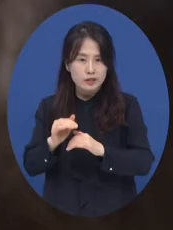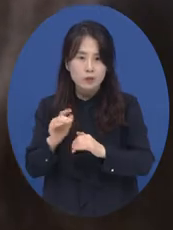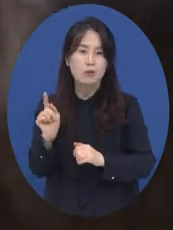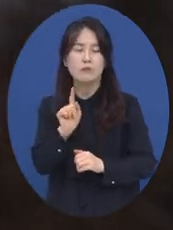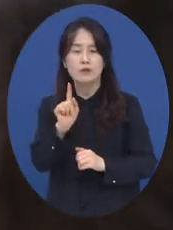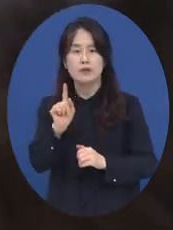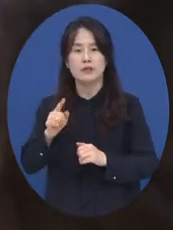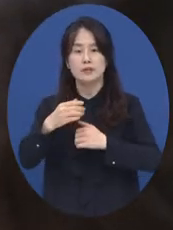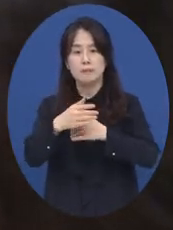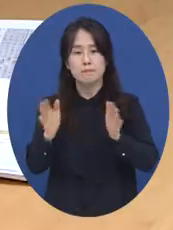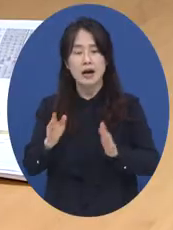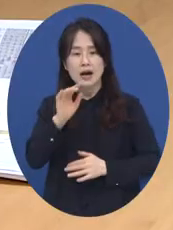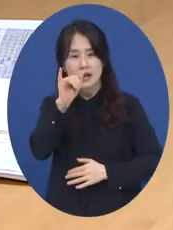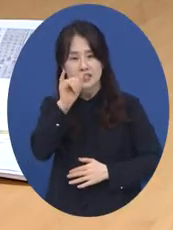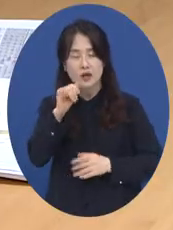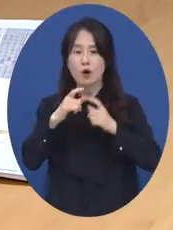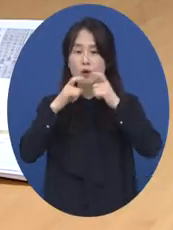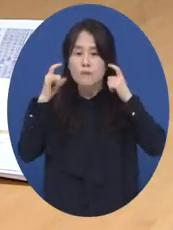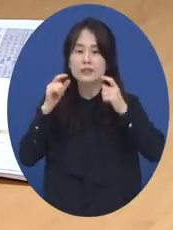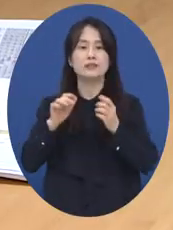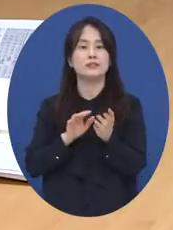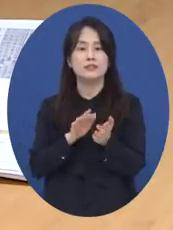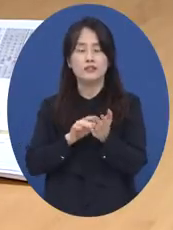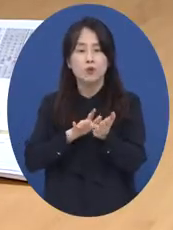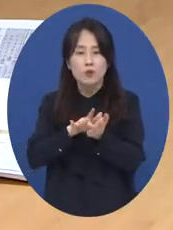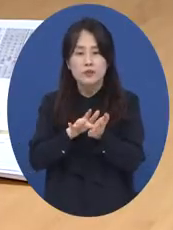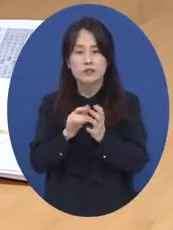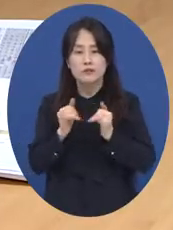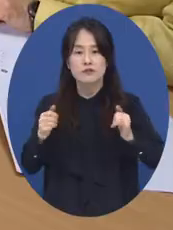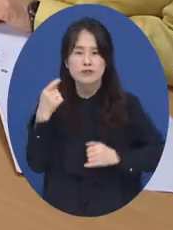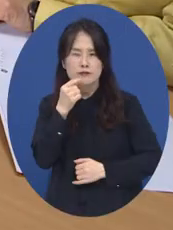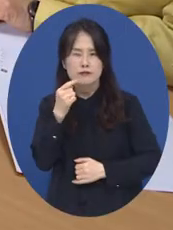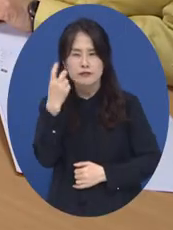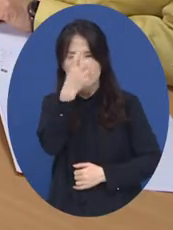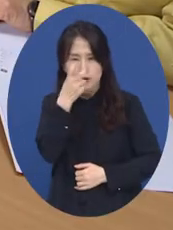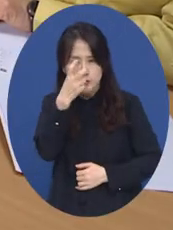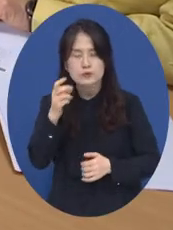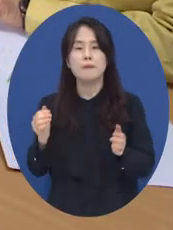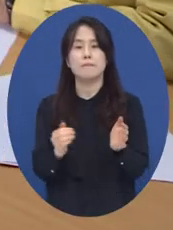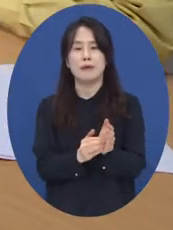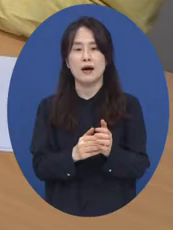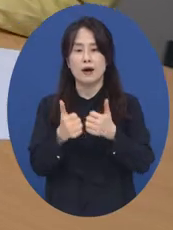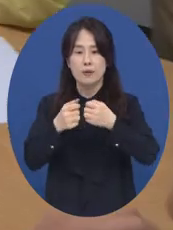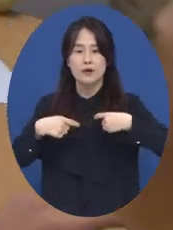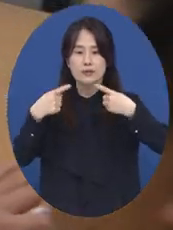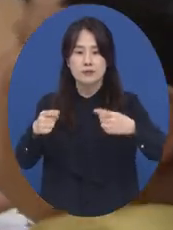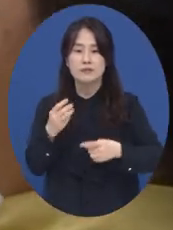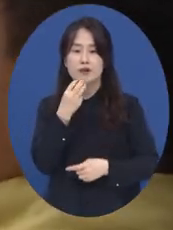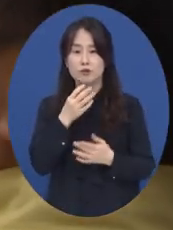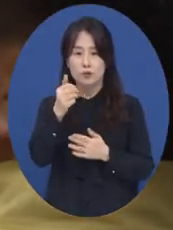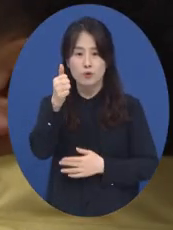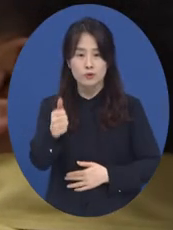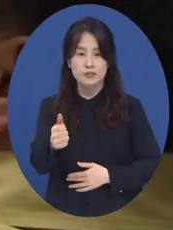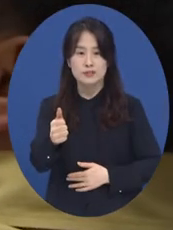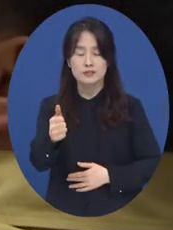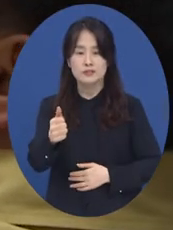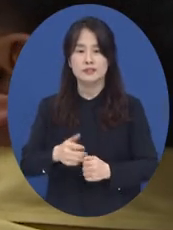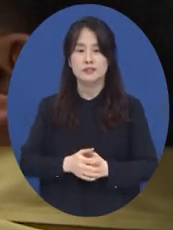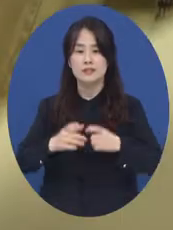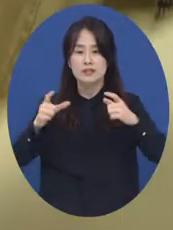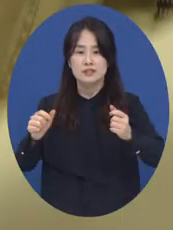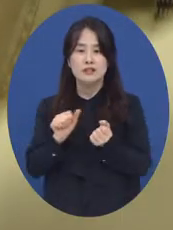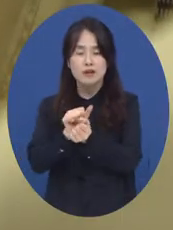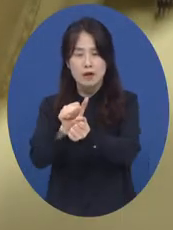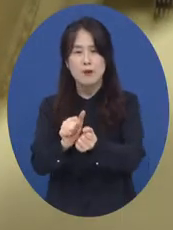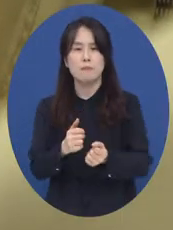병실 현황, 마스크 손 소독제 수급 등을 꼼꼼히 확인했습니다. 이날 회의에 참석한 이재명 경기도지사는 지역 감염이